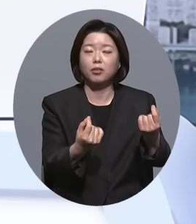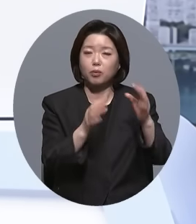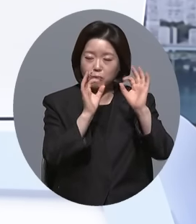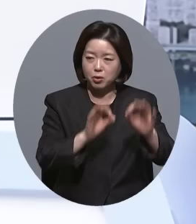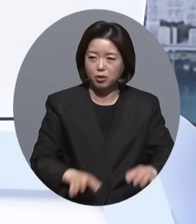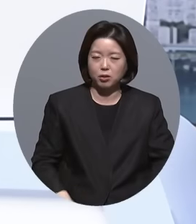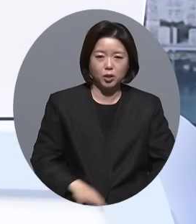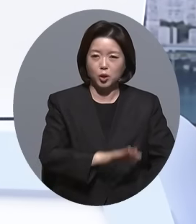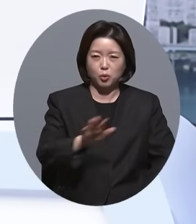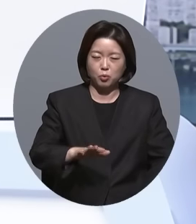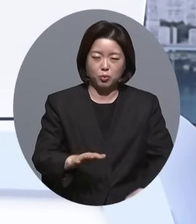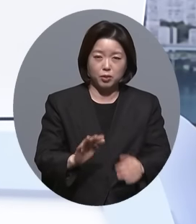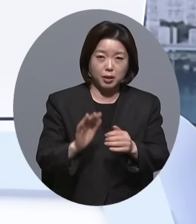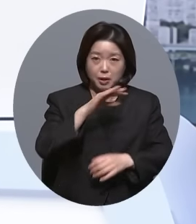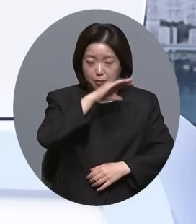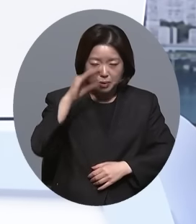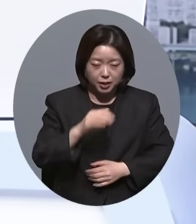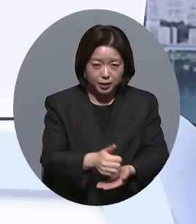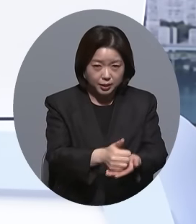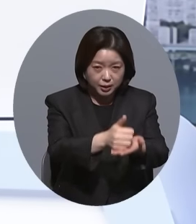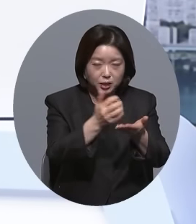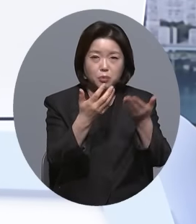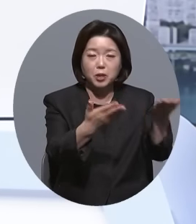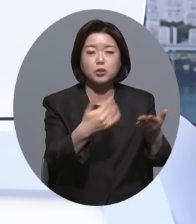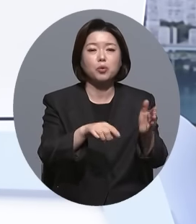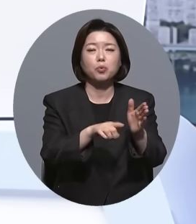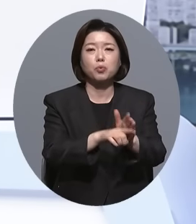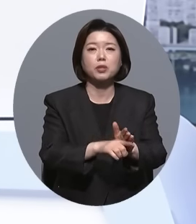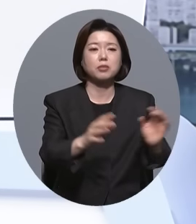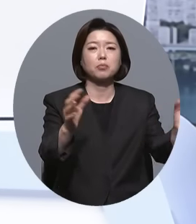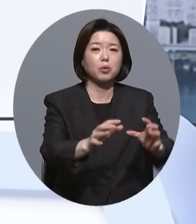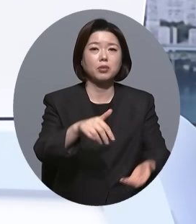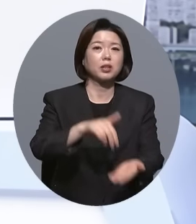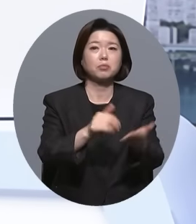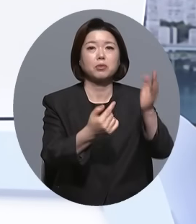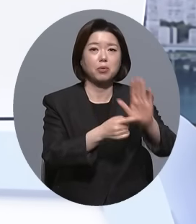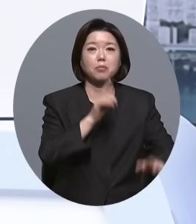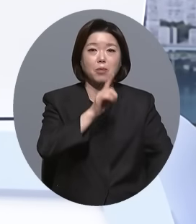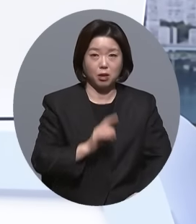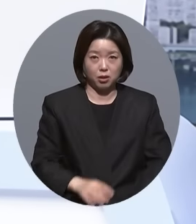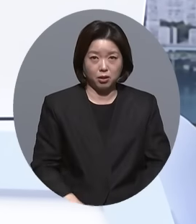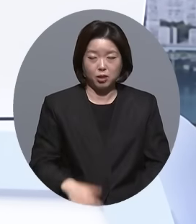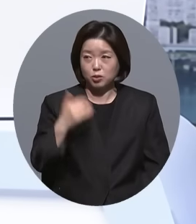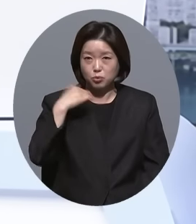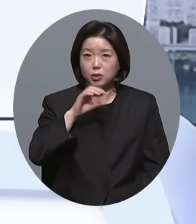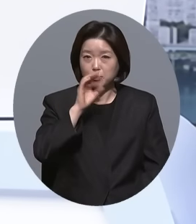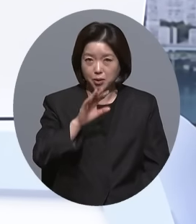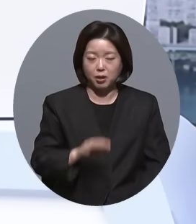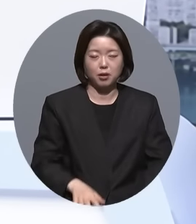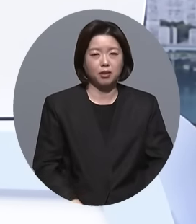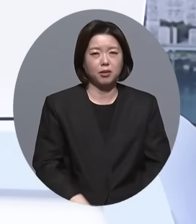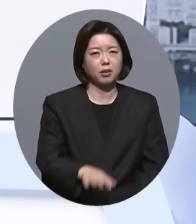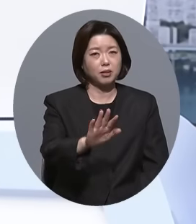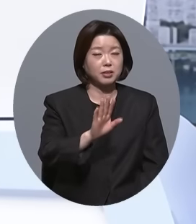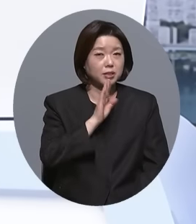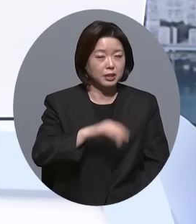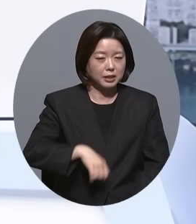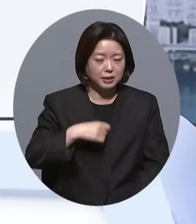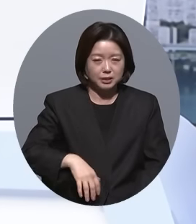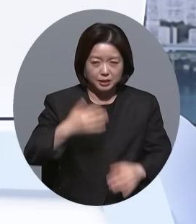제대로 대접해주기 위해서 어제 모였다라는 표현까지 어제 입장하면서 누군가가 얘기를 했는데 실제로 그